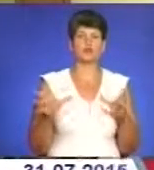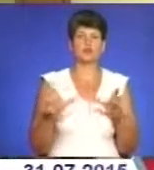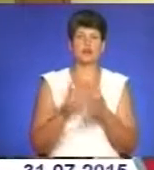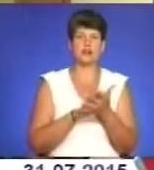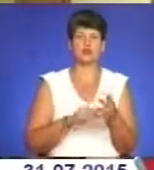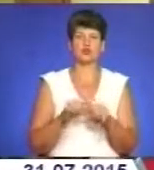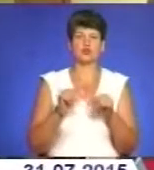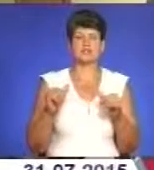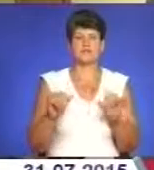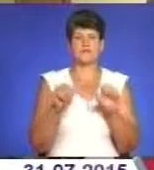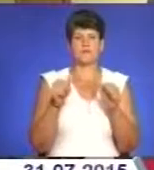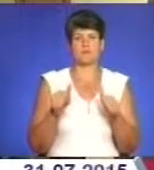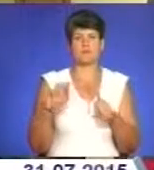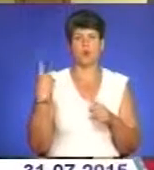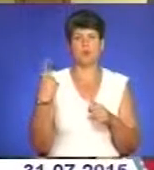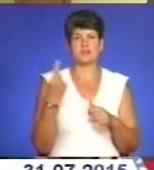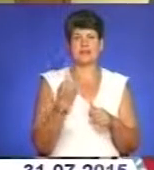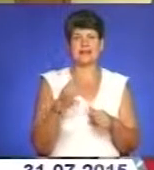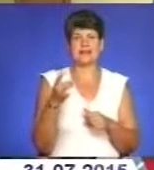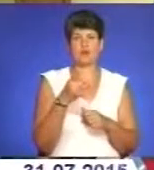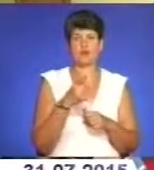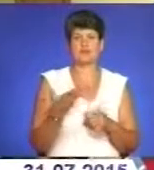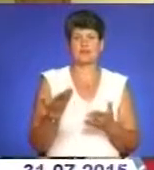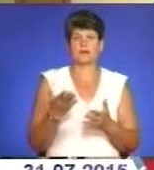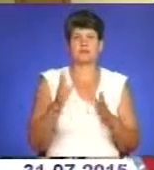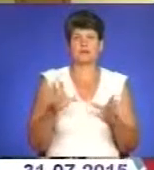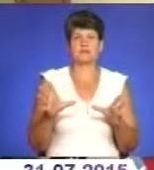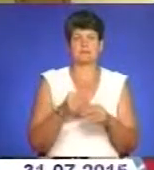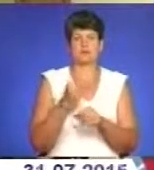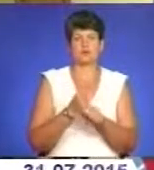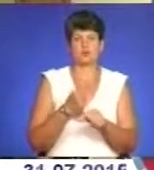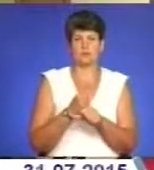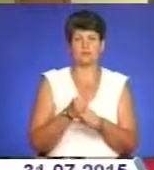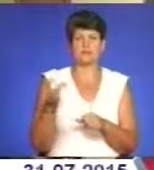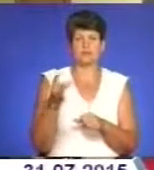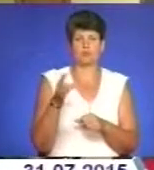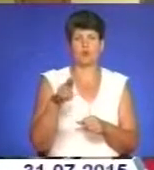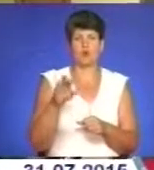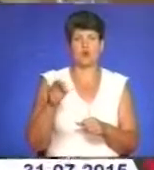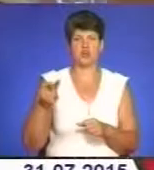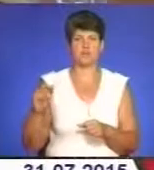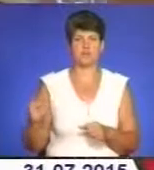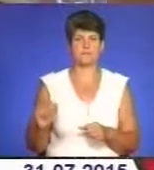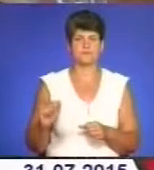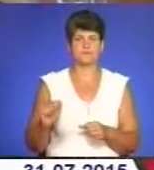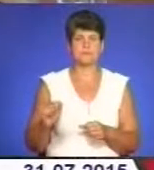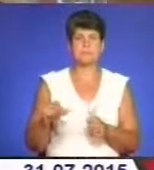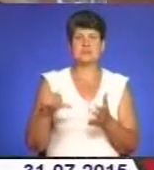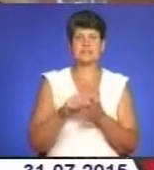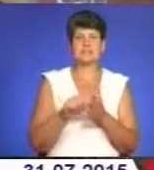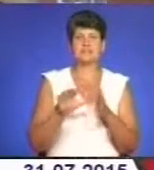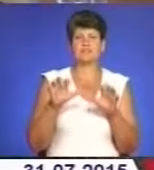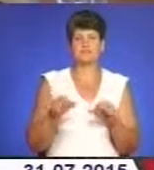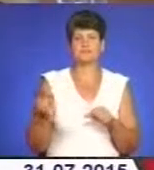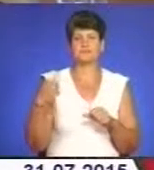розширення формату областей, регіонів, з якими ми будемо співпрацювати в Республіці Польща. Представники влади